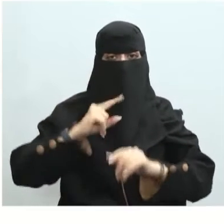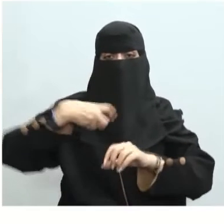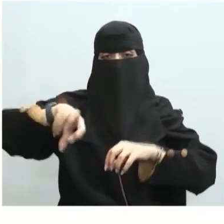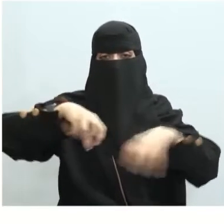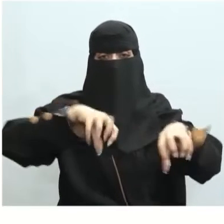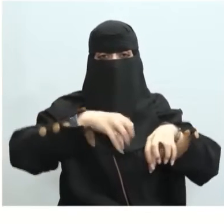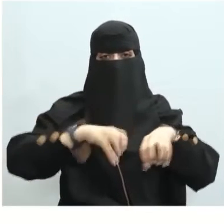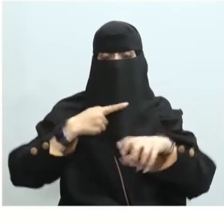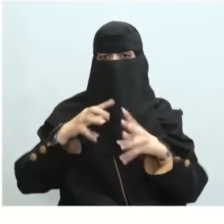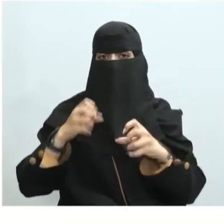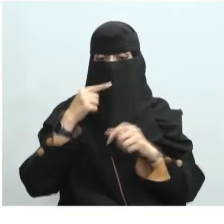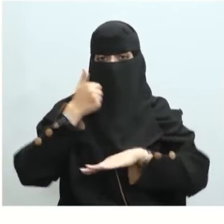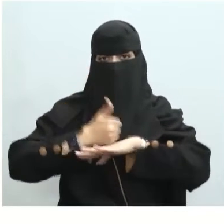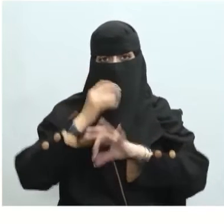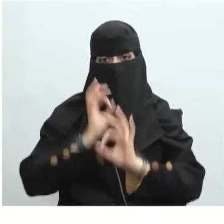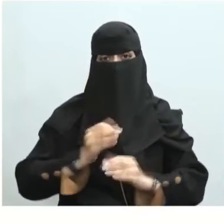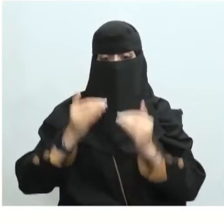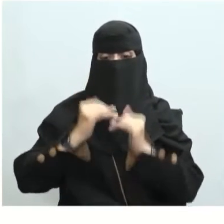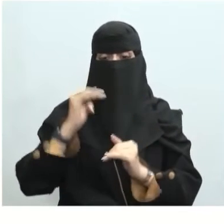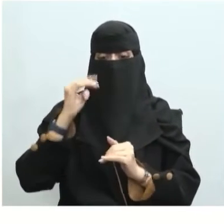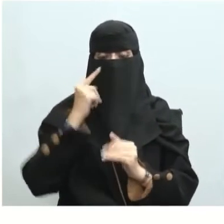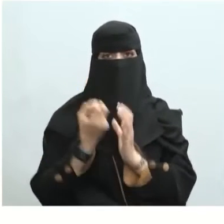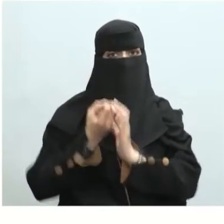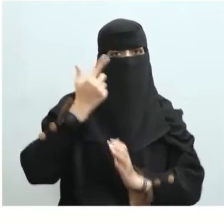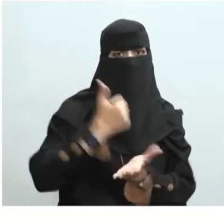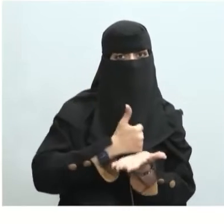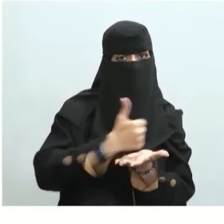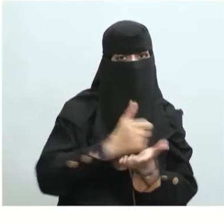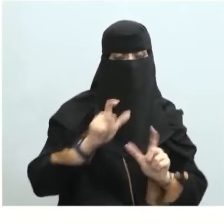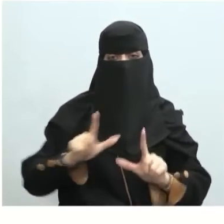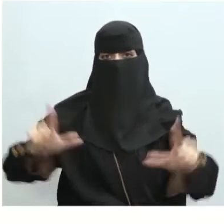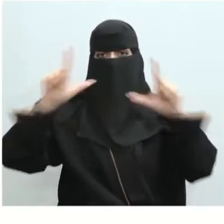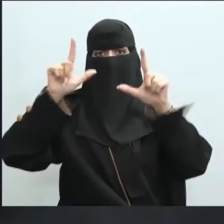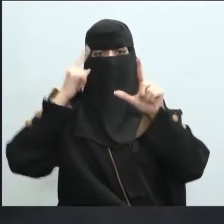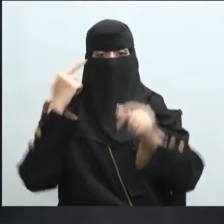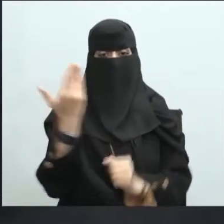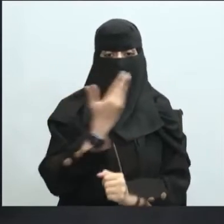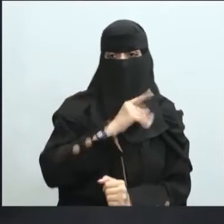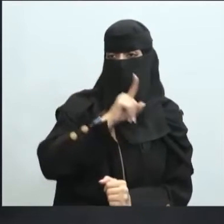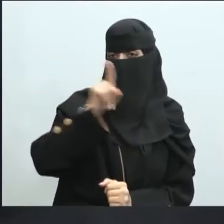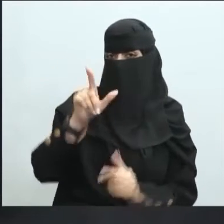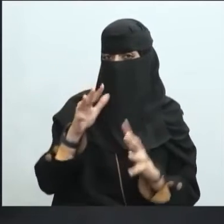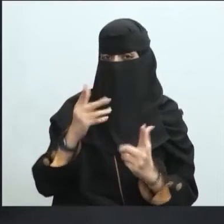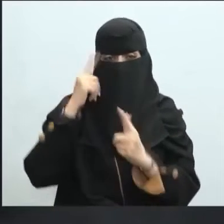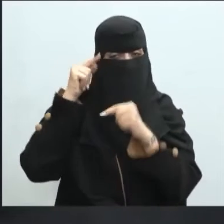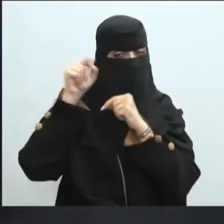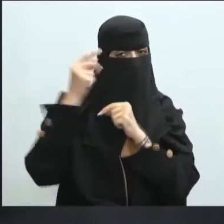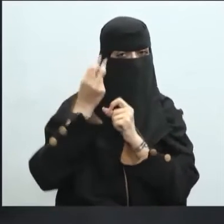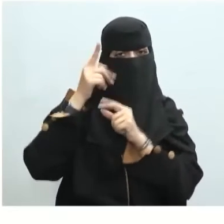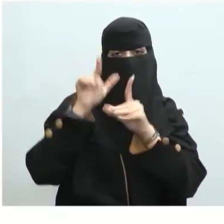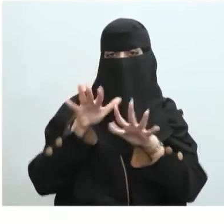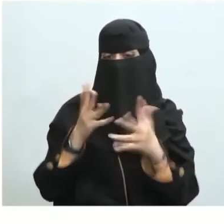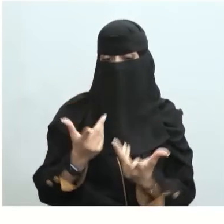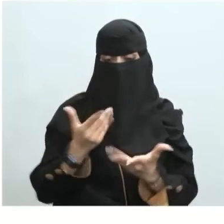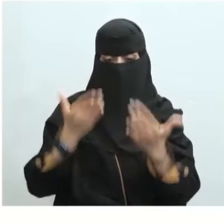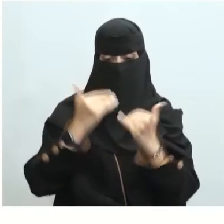والتفصيلات الاساسيه لكل عنصر جيم اقترح اساليب العرض والتاثير والاقناع كيف تعرض الموضوع اساليب العرض